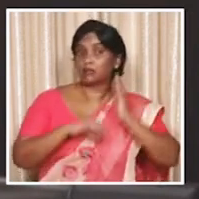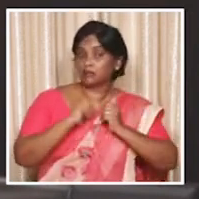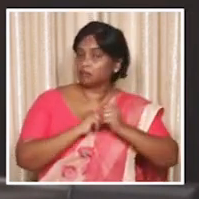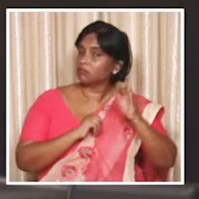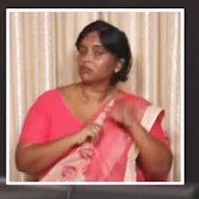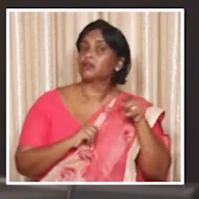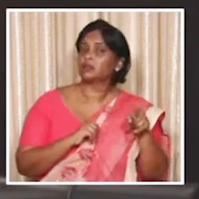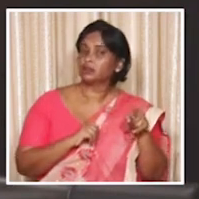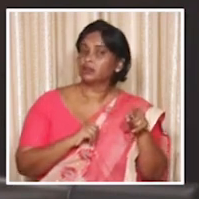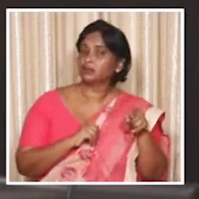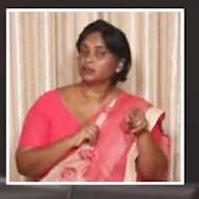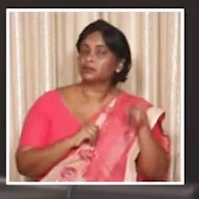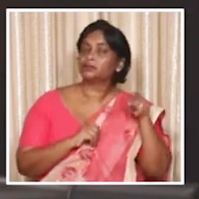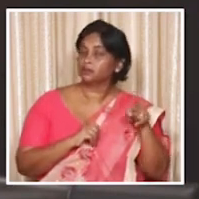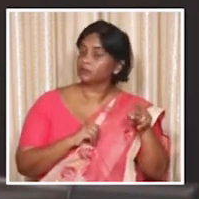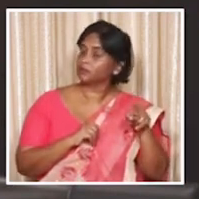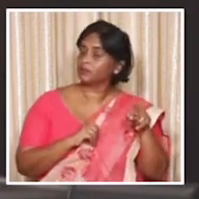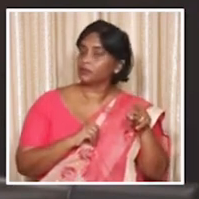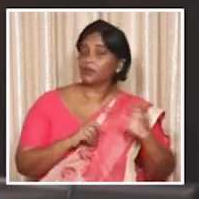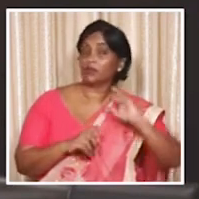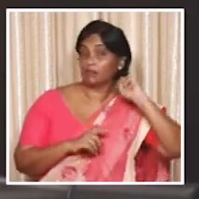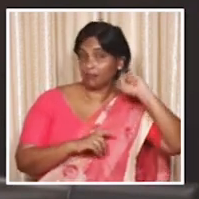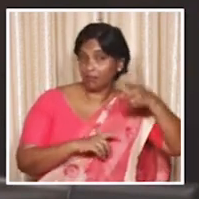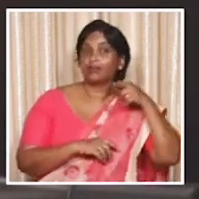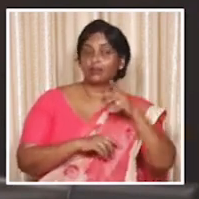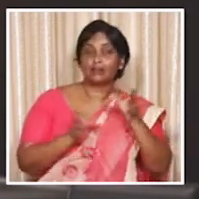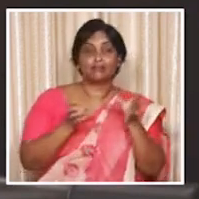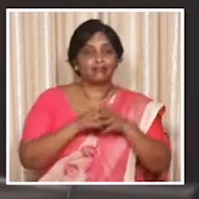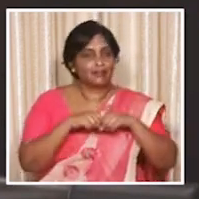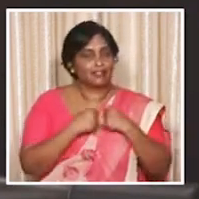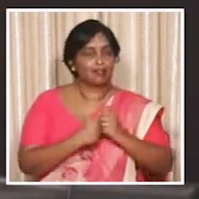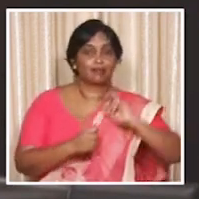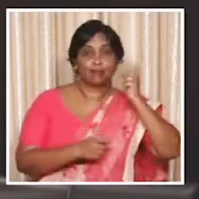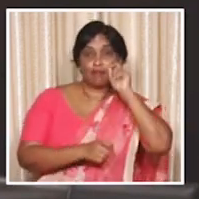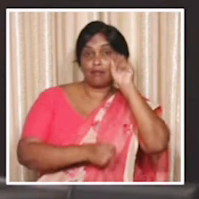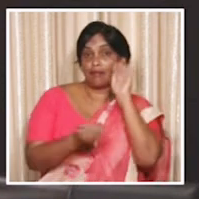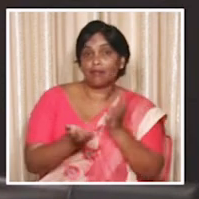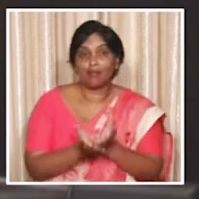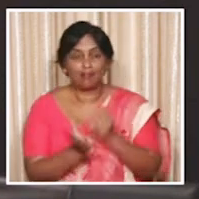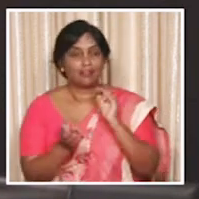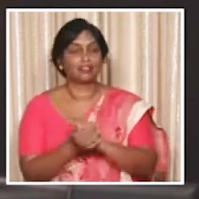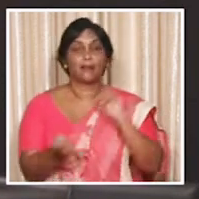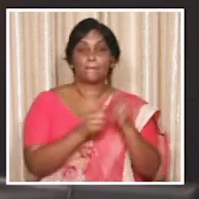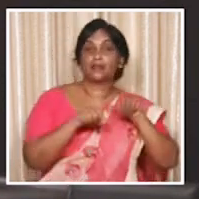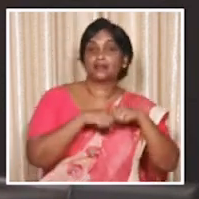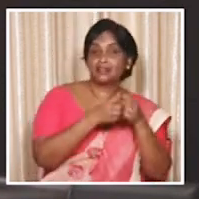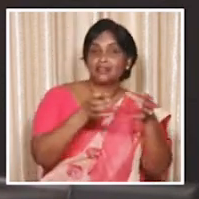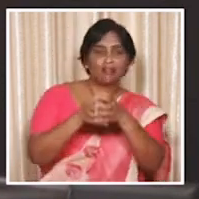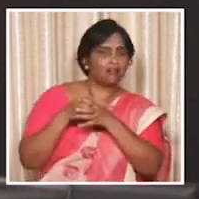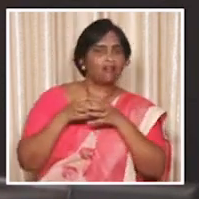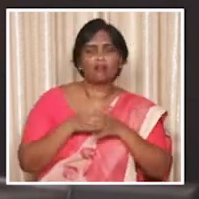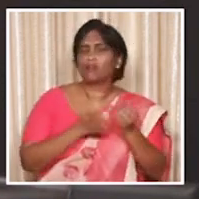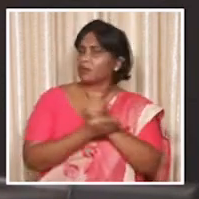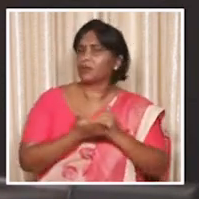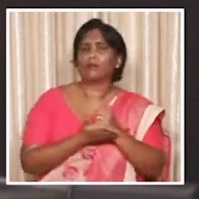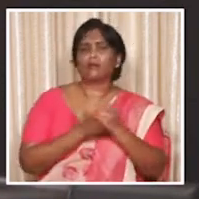වෙච්ච මේ දඟපන්දු යැවීමේ සංචිත, පන්දු යව රකින්නන්ගේ සංචිත, බැට්මන් ලගේ සංචිත, මේ සංචිත